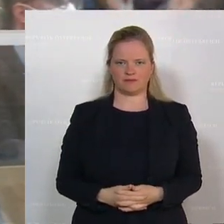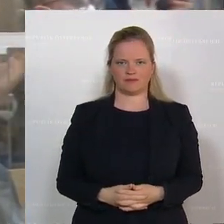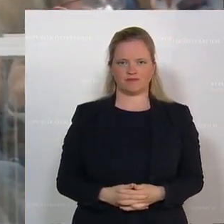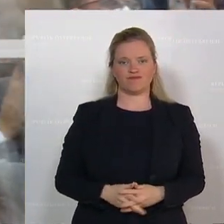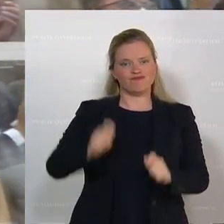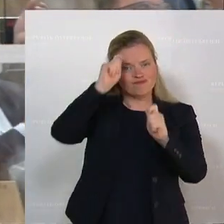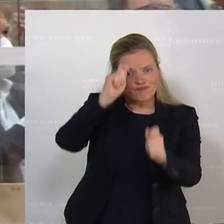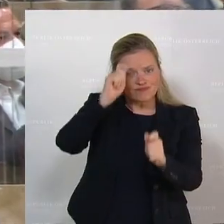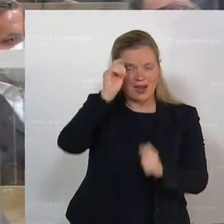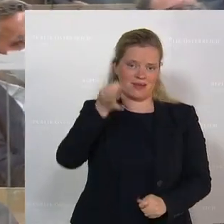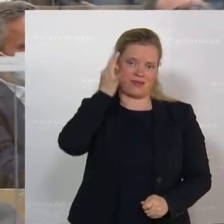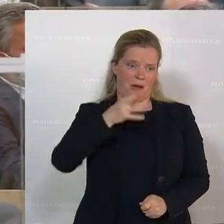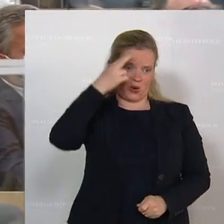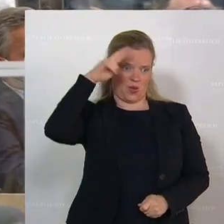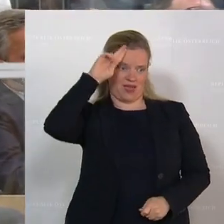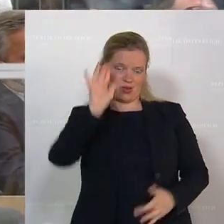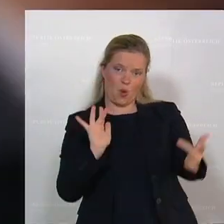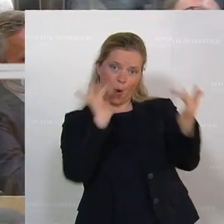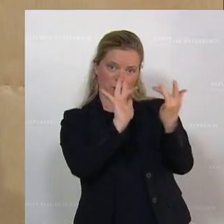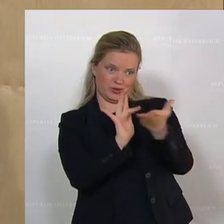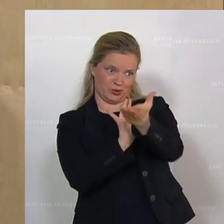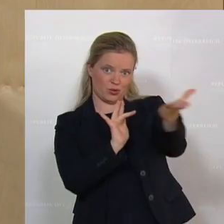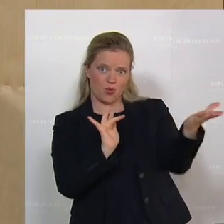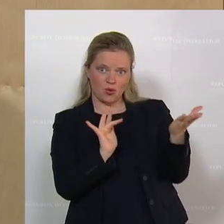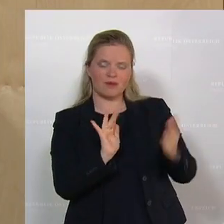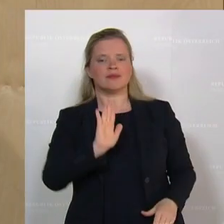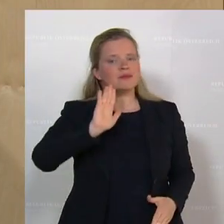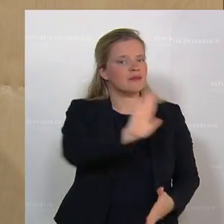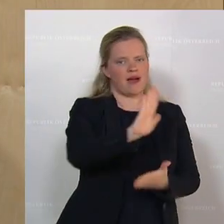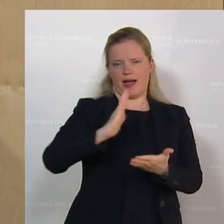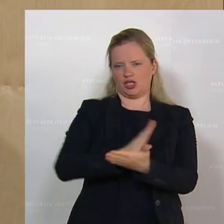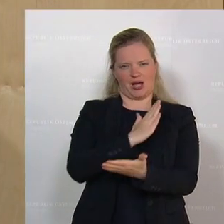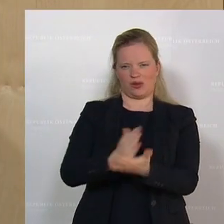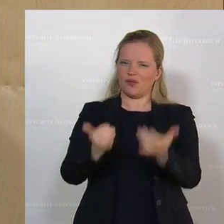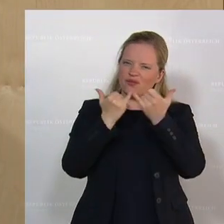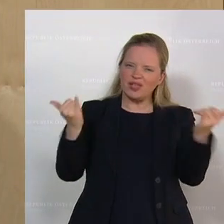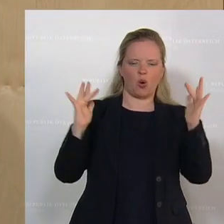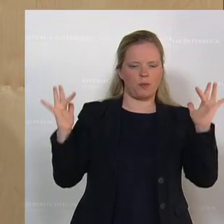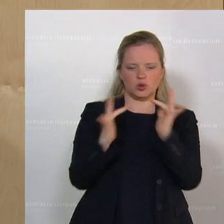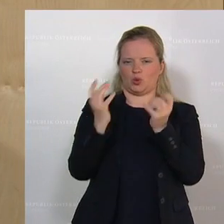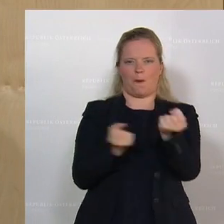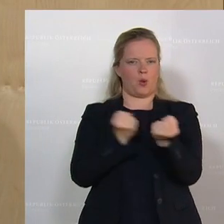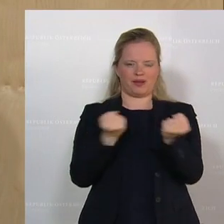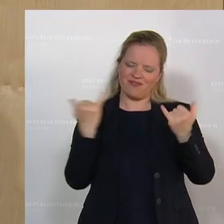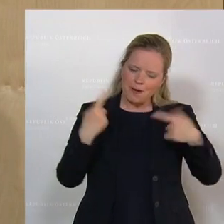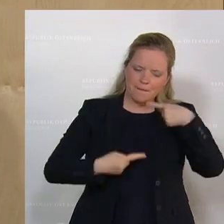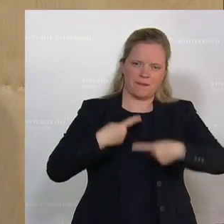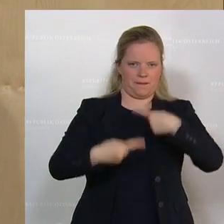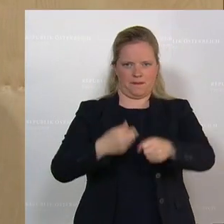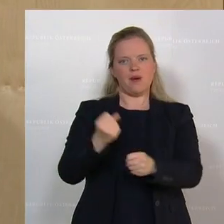Geschätzte Damen und Herren von der Opposition, es ist Ihre Entscheidung, wie Sie Oppositionspolitik betreiben. Es ist auch Ihre